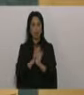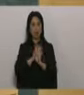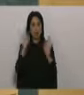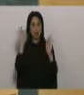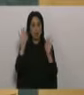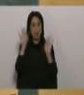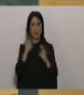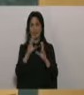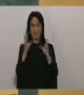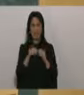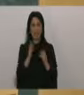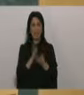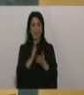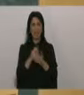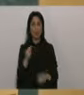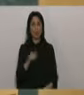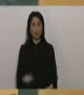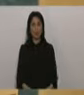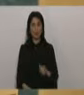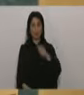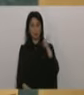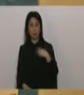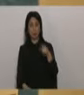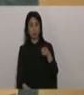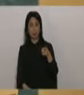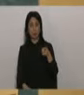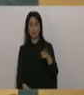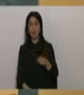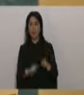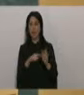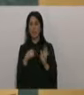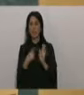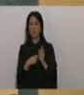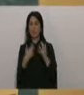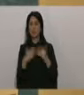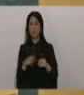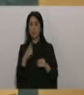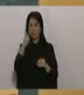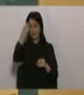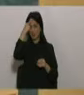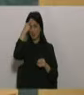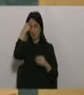ნარატივია. საერთოდ არსებობს ეს ფულიო? საერთოდ თუ აი ამ კითხვის დასმა უკვე თავის თავში